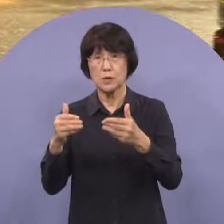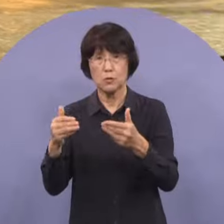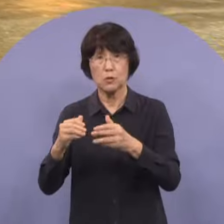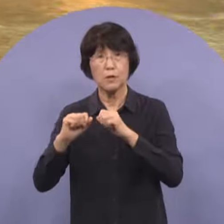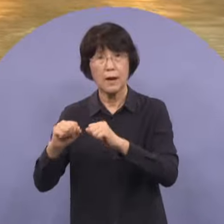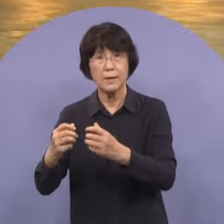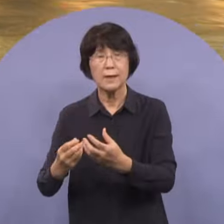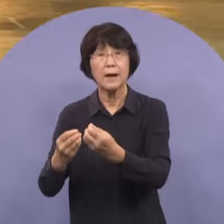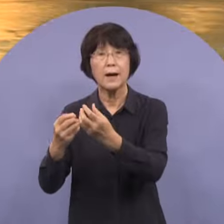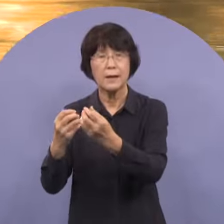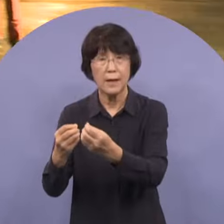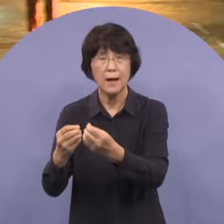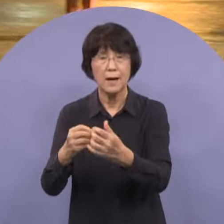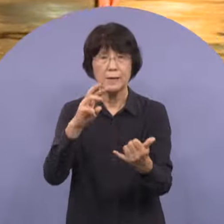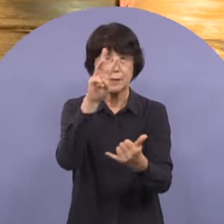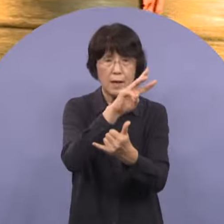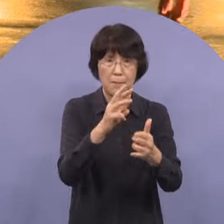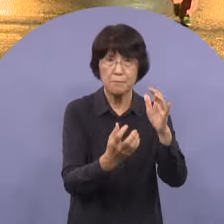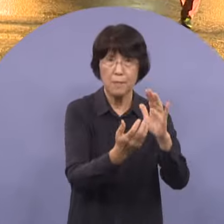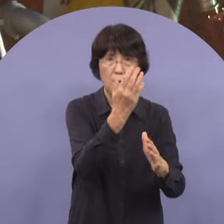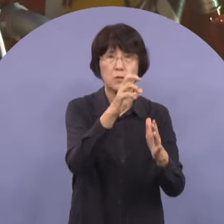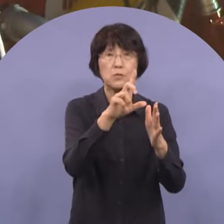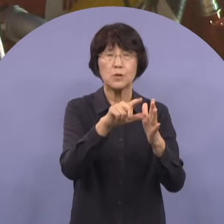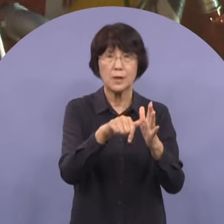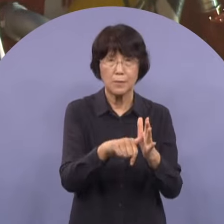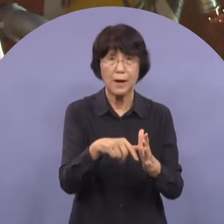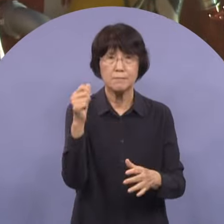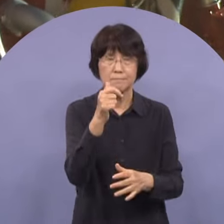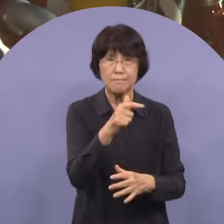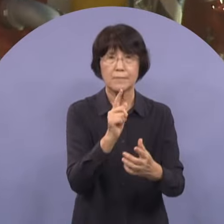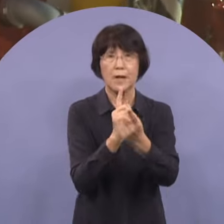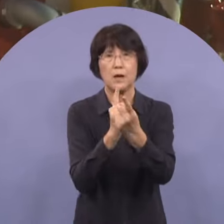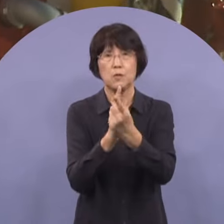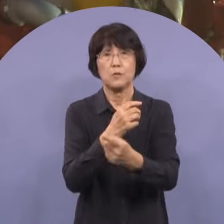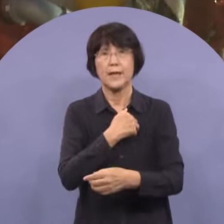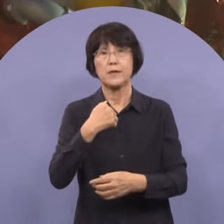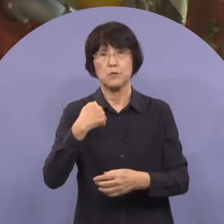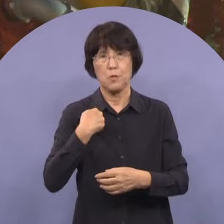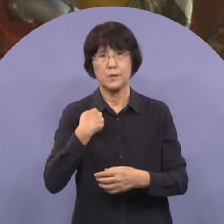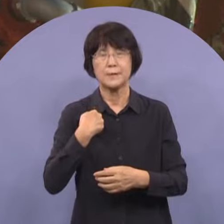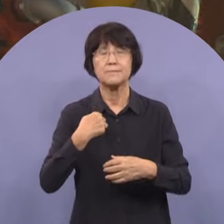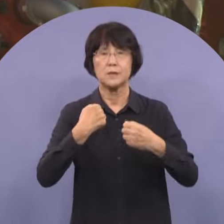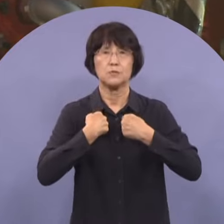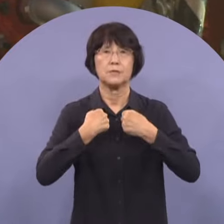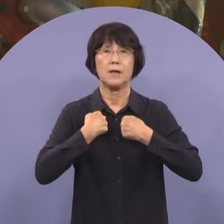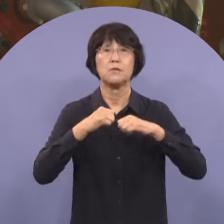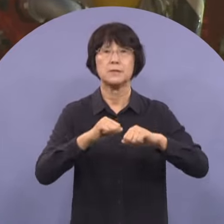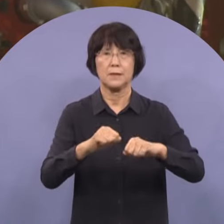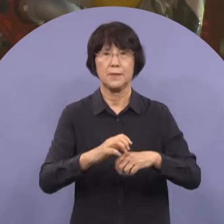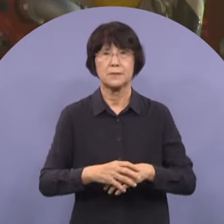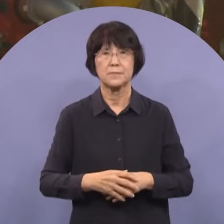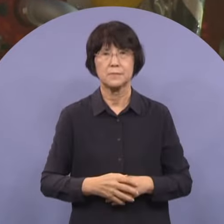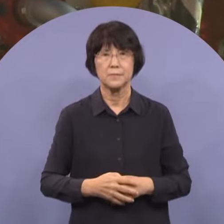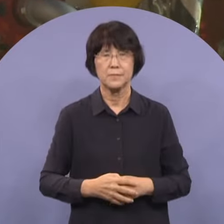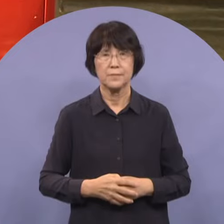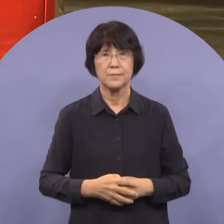ら災害時には迅速に対応できるよう訓練を行っている。